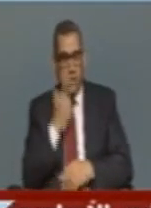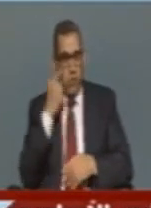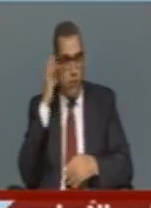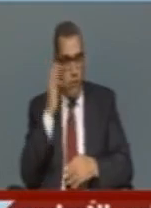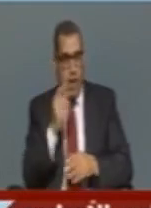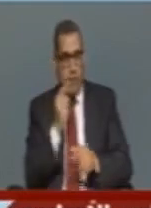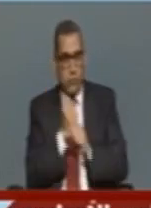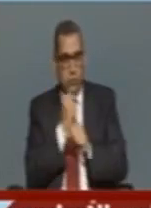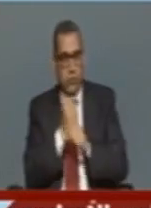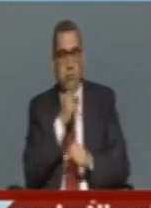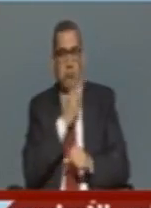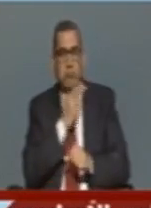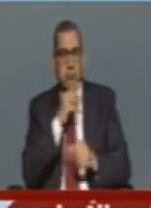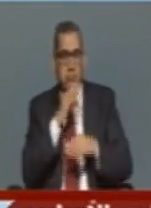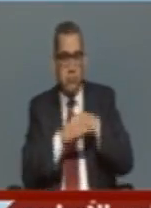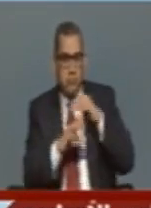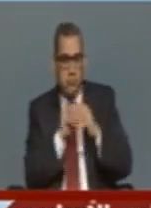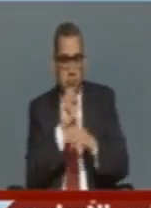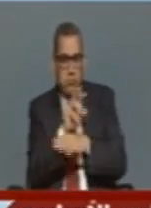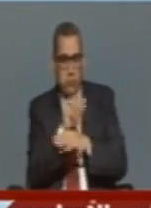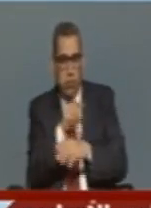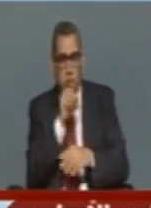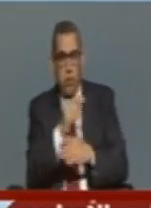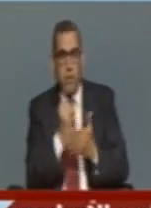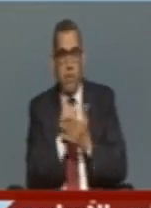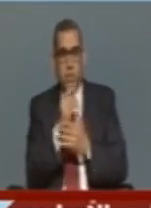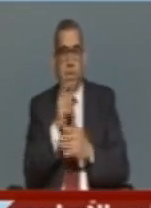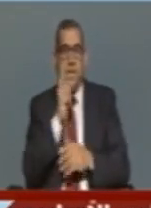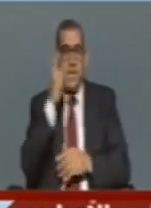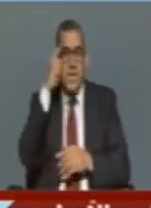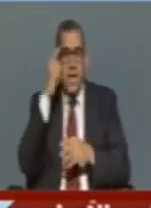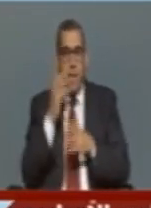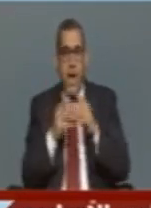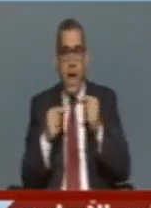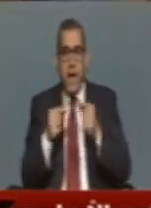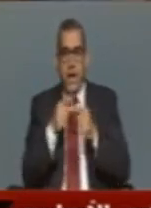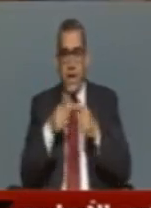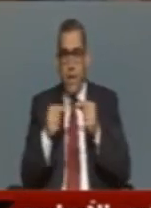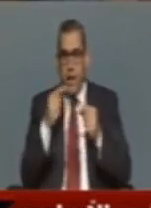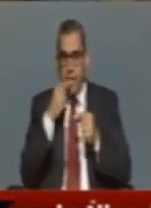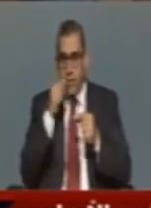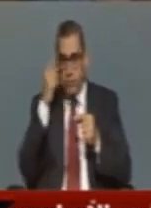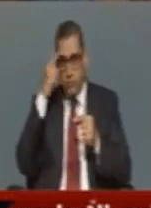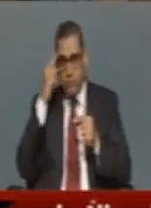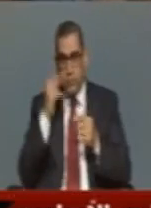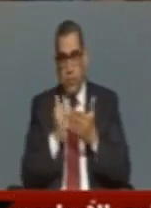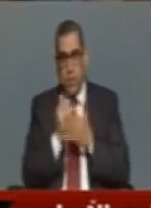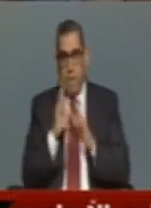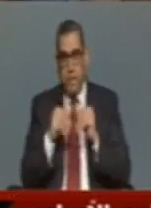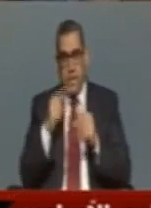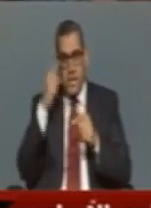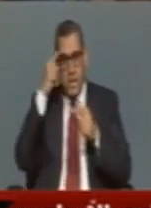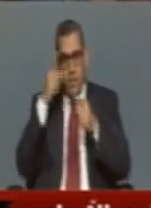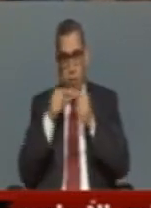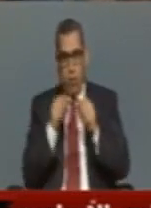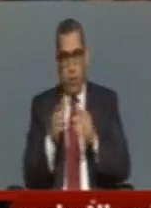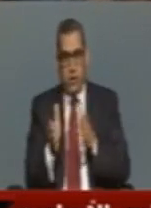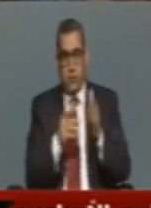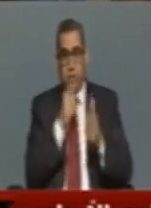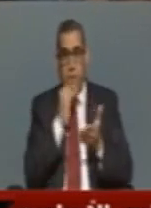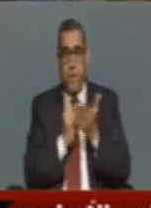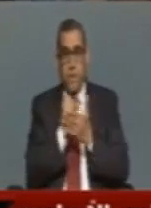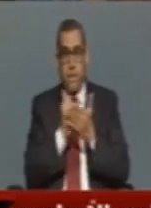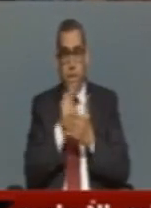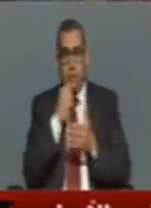أمس الحاجة إليه الحقيقة فيما يعرف باسم التوكاتسو، فالحقيقة ده المدارس المصرية اليابانية، مدارس مع المشاركة مع